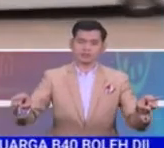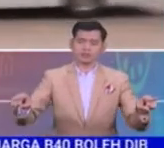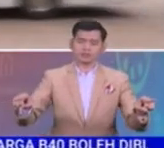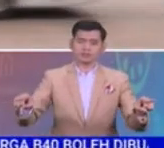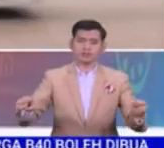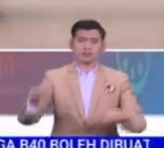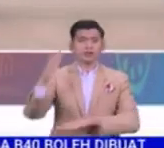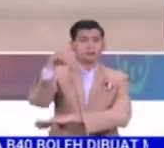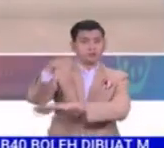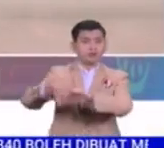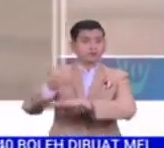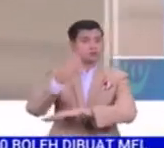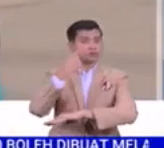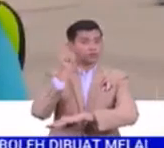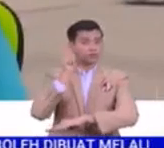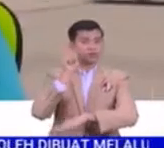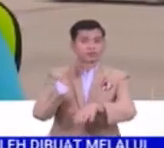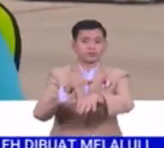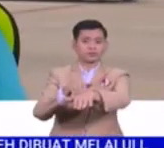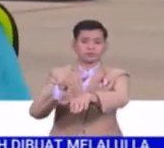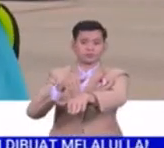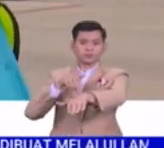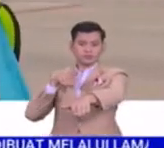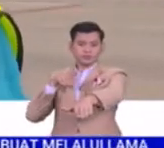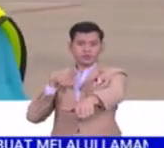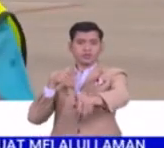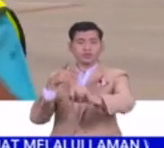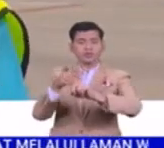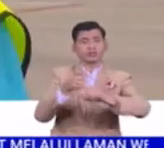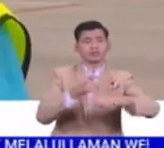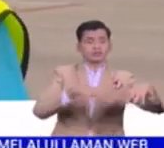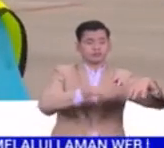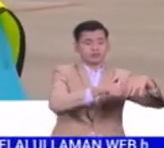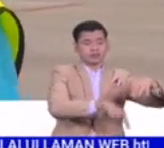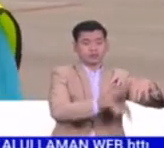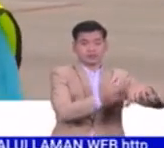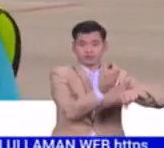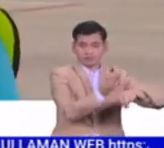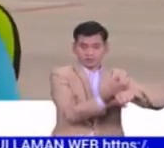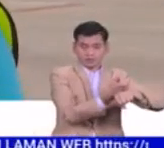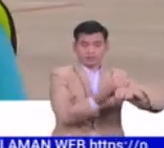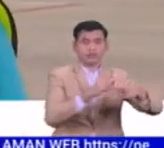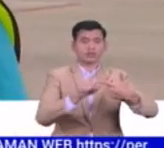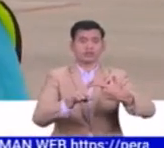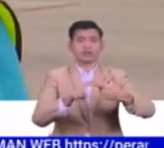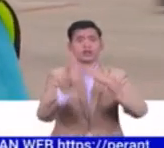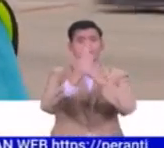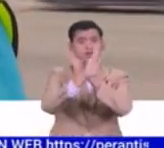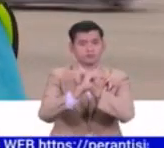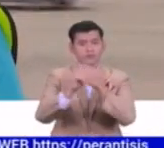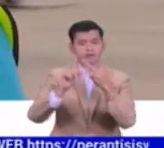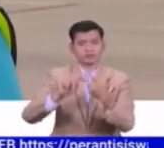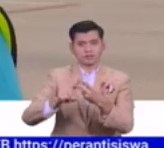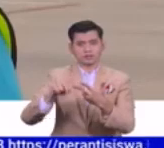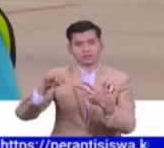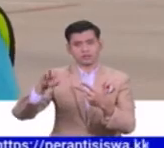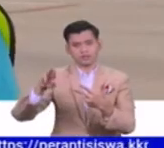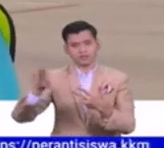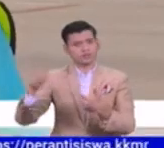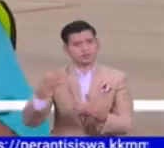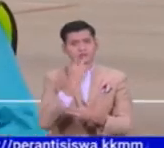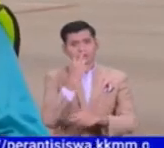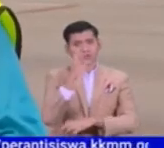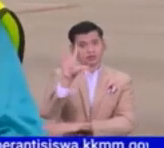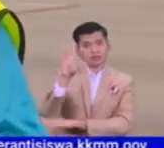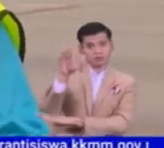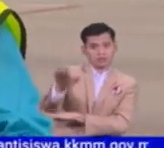dikomparekan dengan tengah malam tadi, di mana sesak sehingga daripada Batu Cave, Ampang, Duke Highway So pada jam 3 petang tadi,